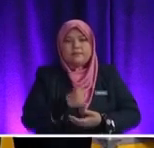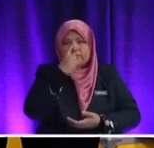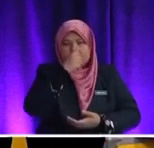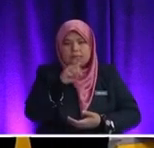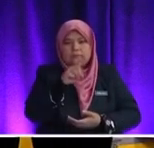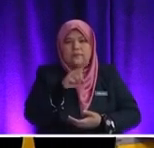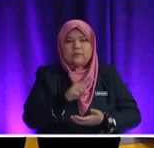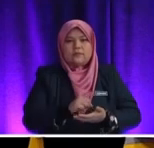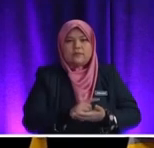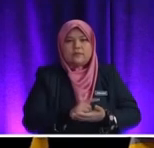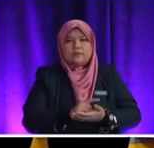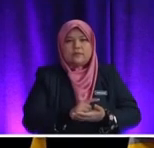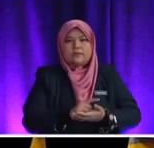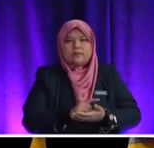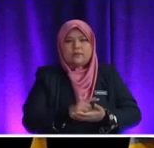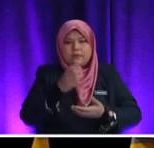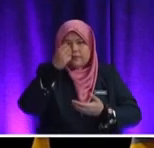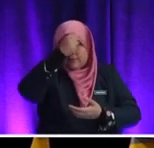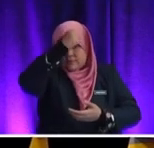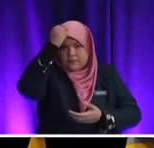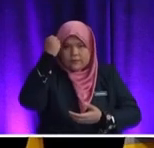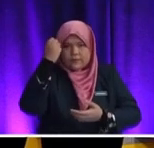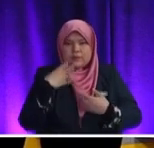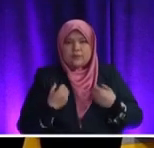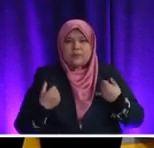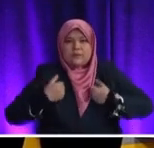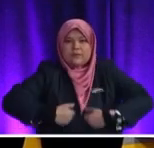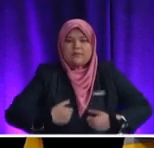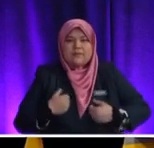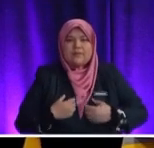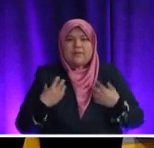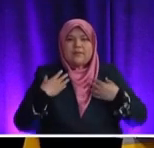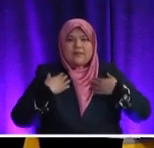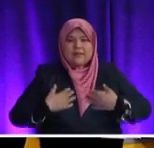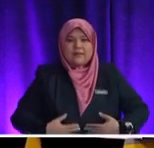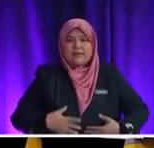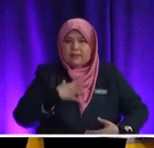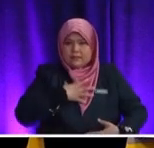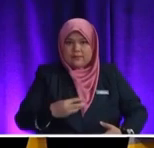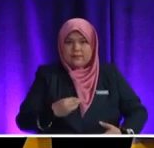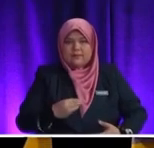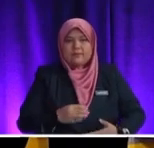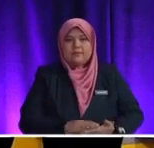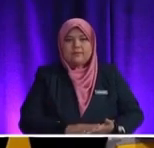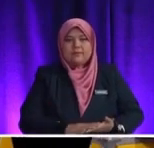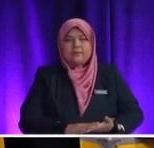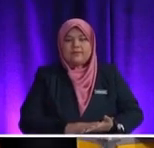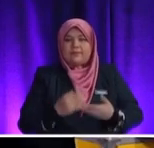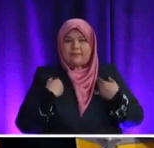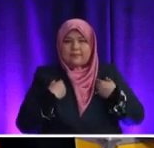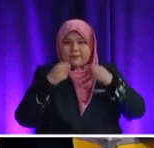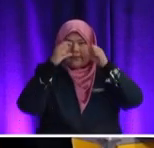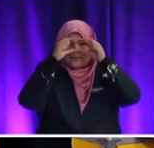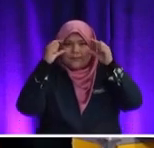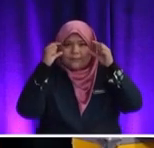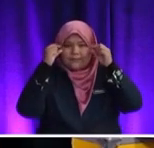kita macan dengan cheque yang pakai baju coba-coba pakai baju putih itu saya pakai spam